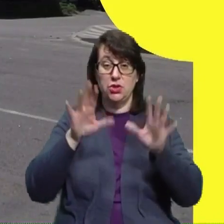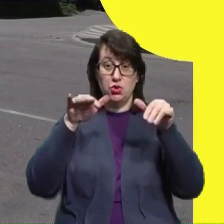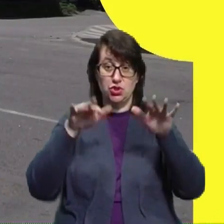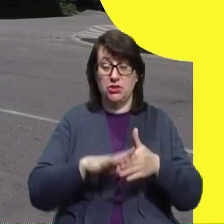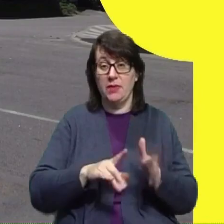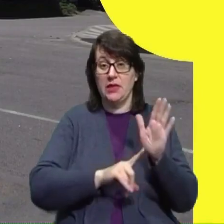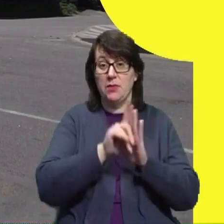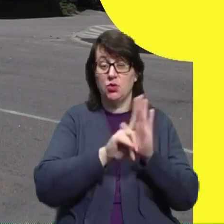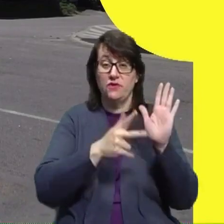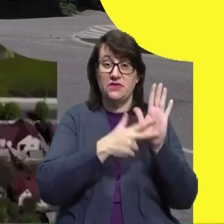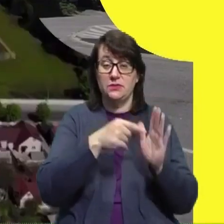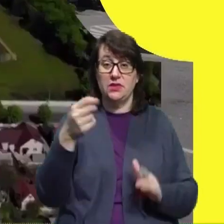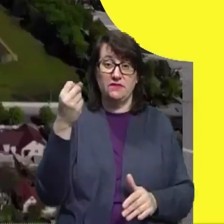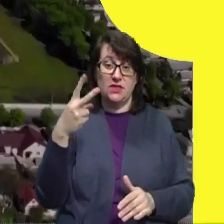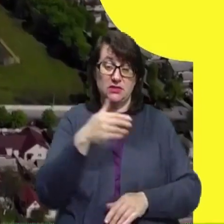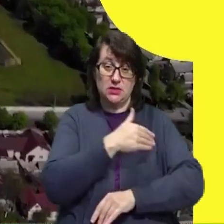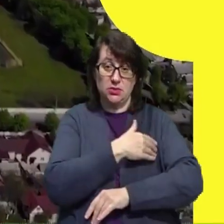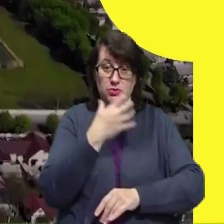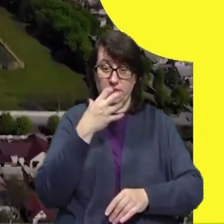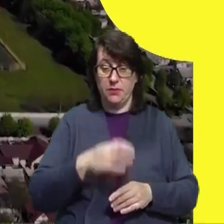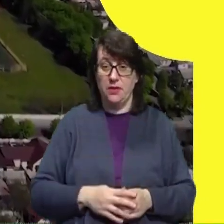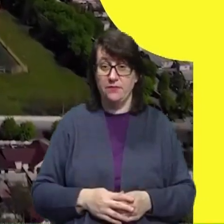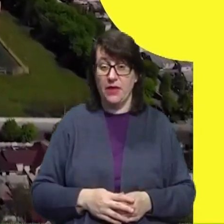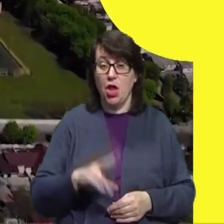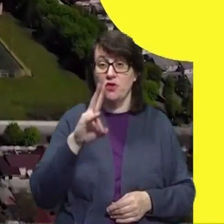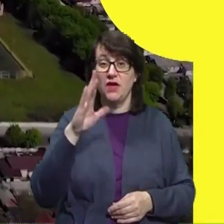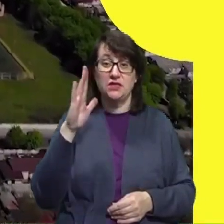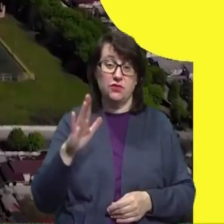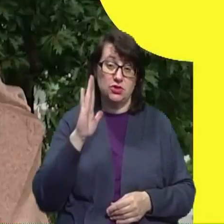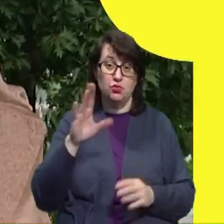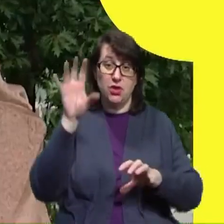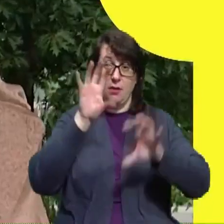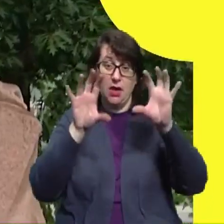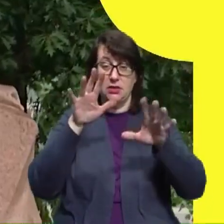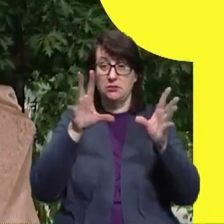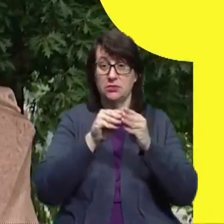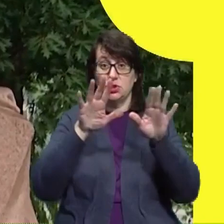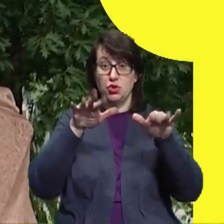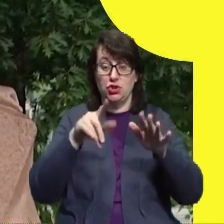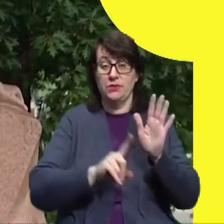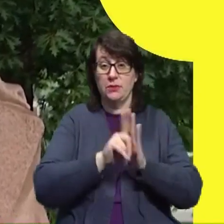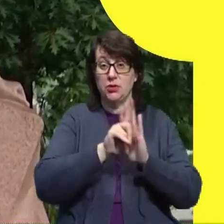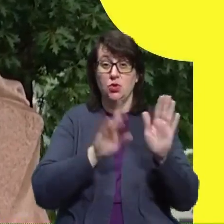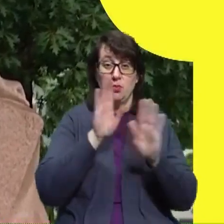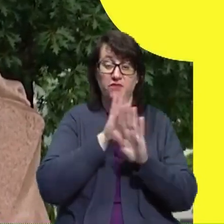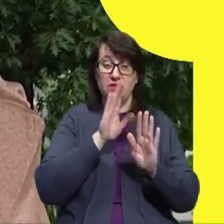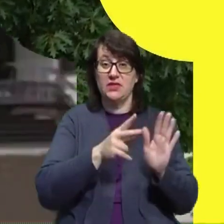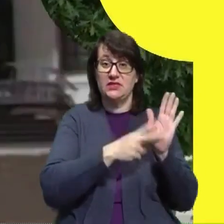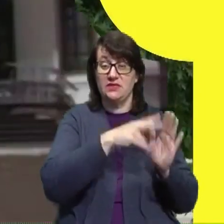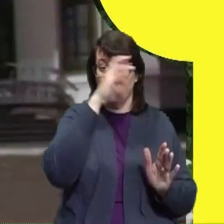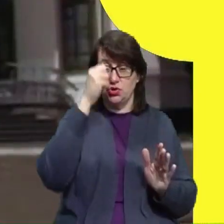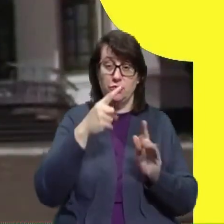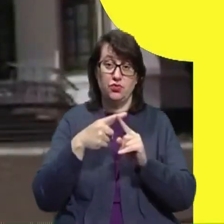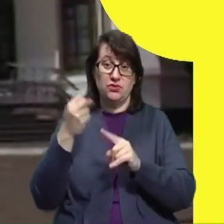Температура від 8 до 12 градусів тепла. У Новограді-Волинському буде хмарно з дощем. Температура повітря від 7 уночі до плюс